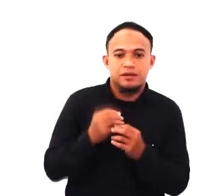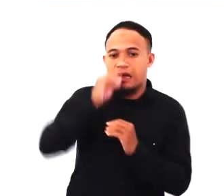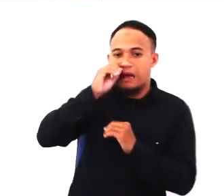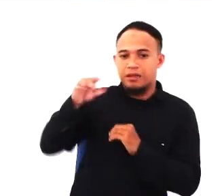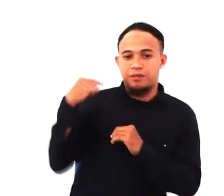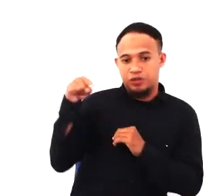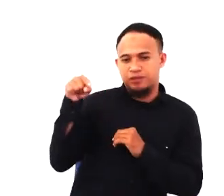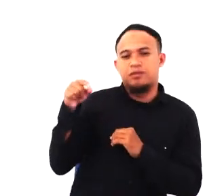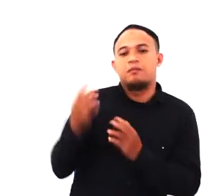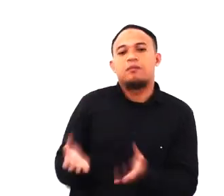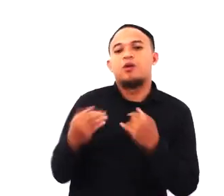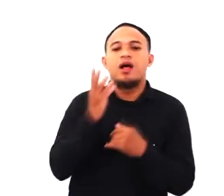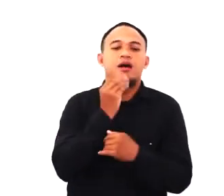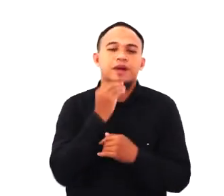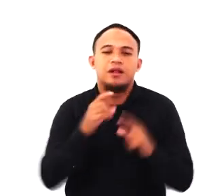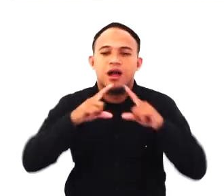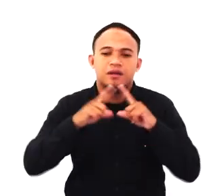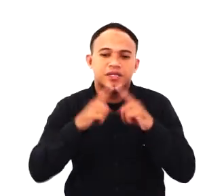Februari 2022.